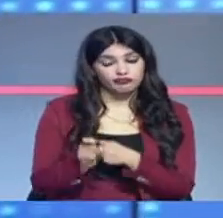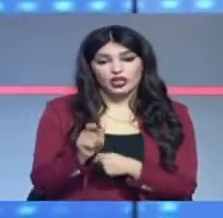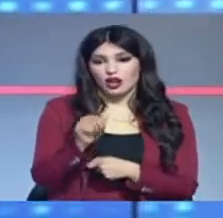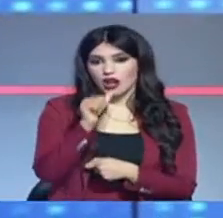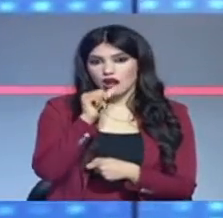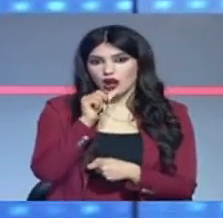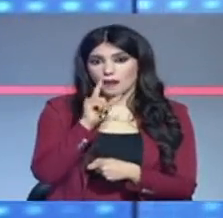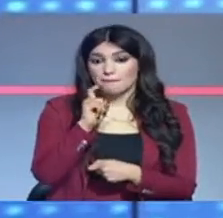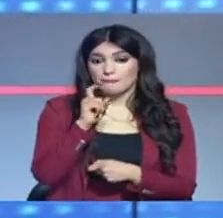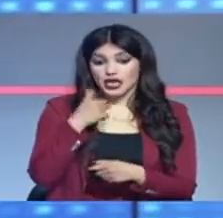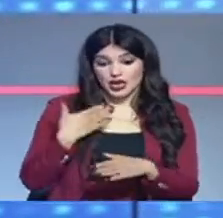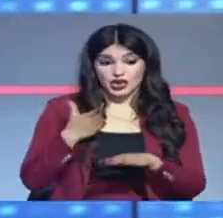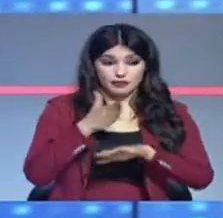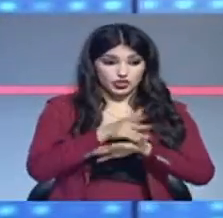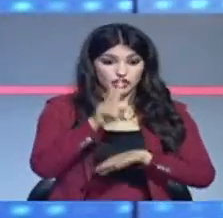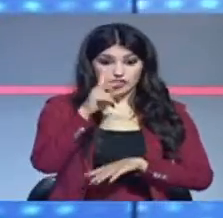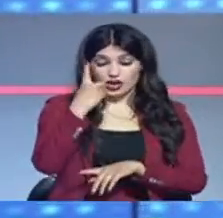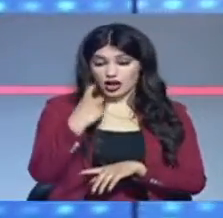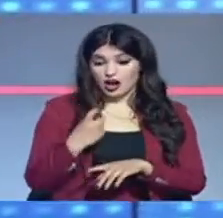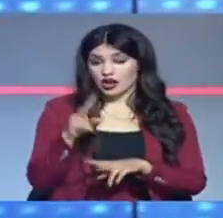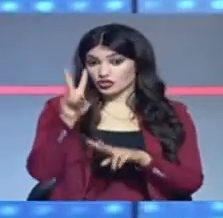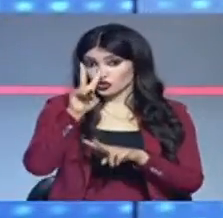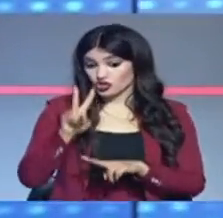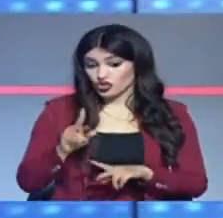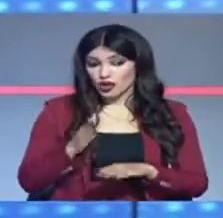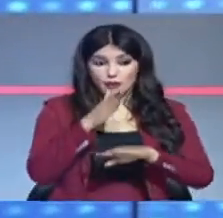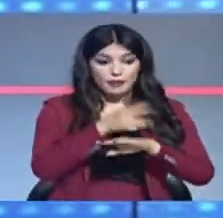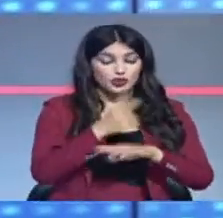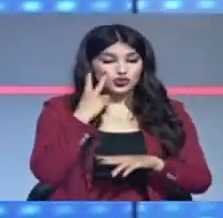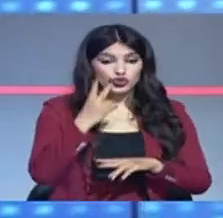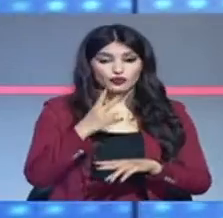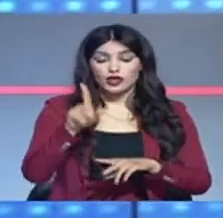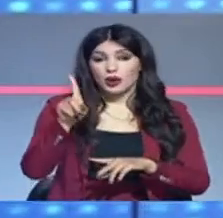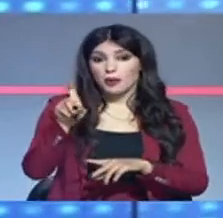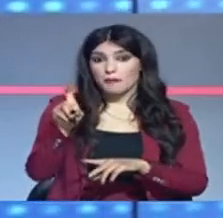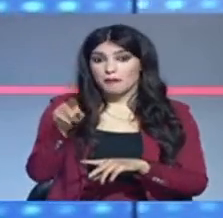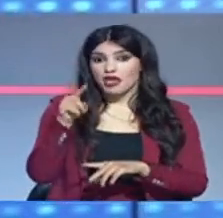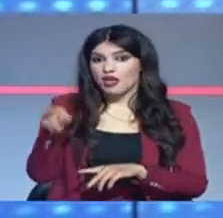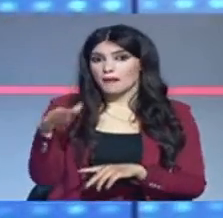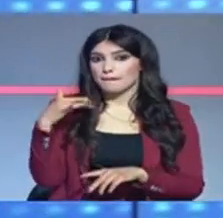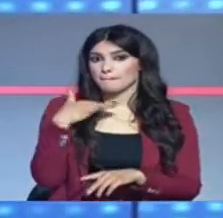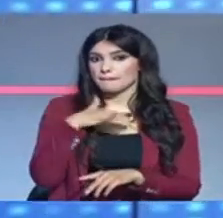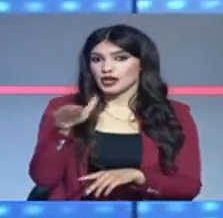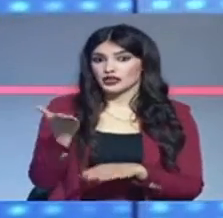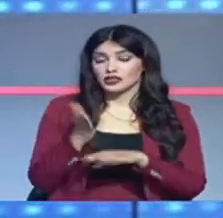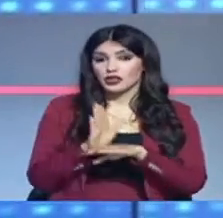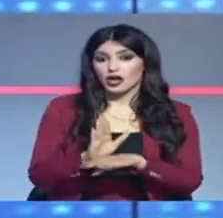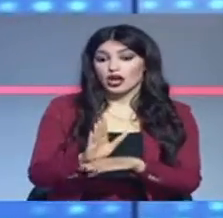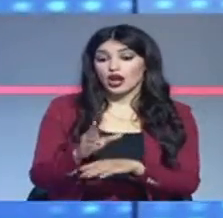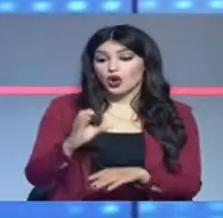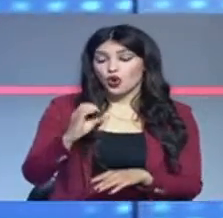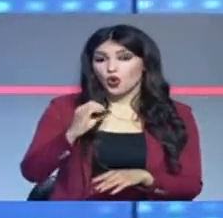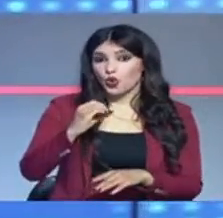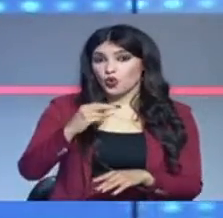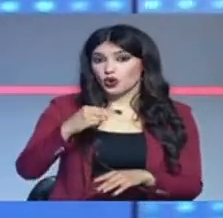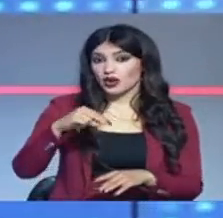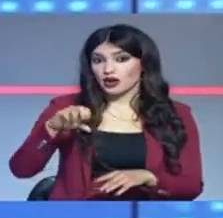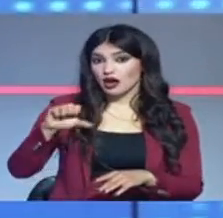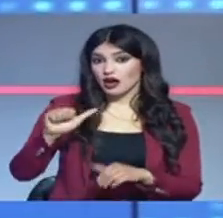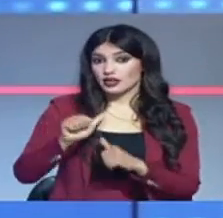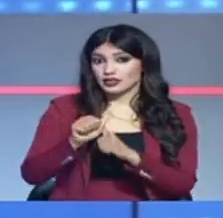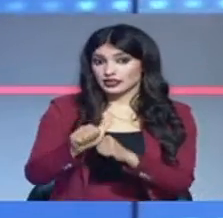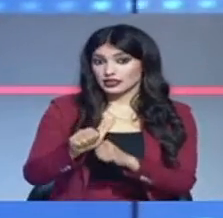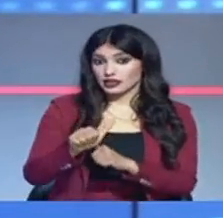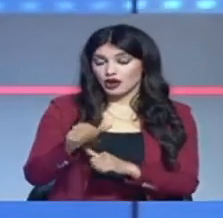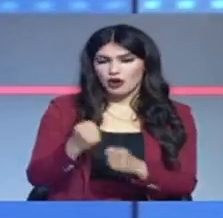اللي عم يوم الجمعه تؤكد انها ت المياه المتحده الصادره عن محطه التطهير كما يقول السيد الولي اه